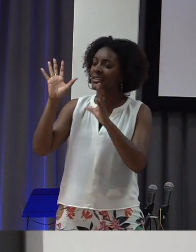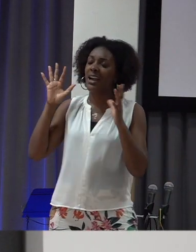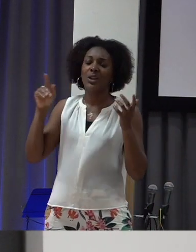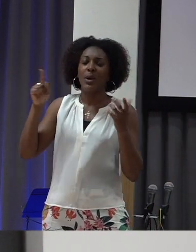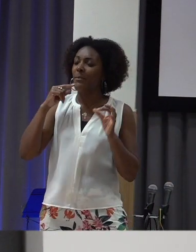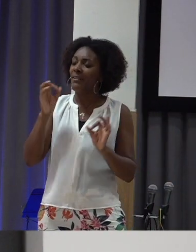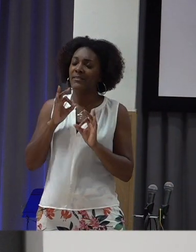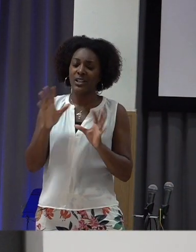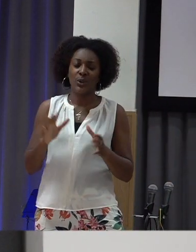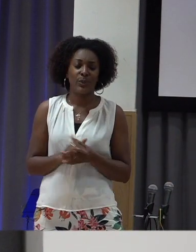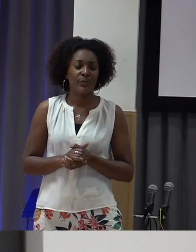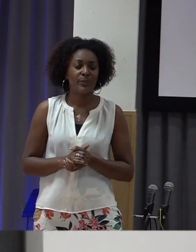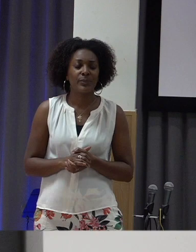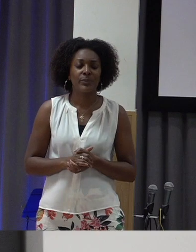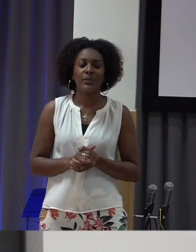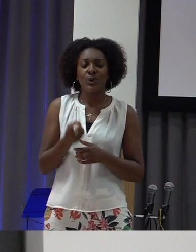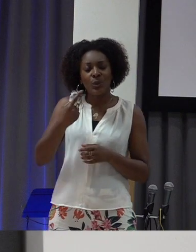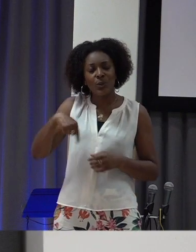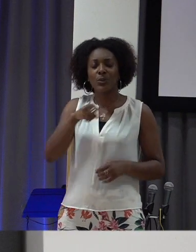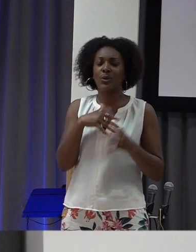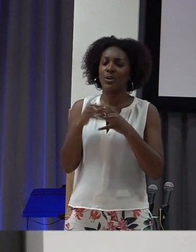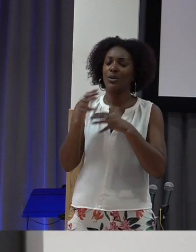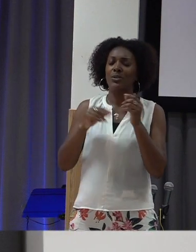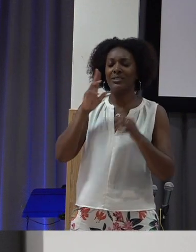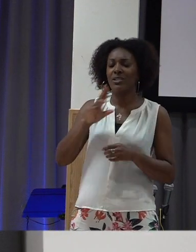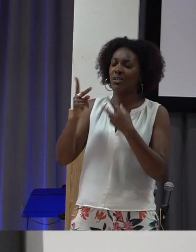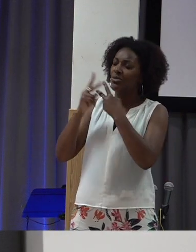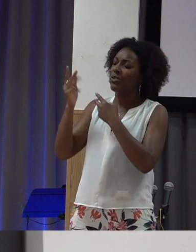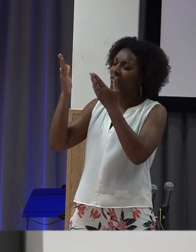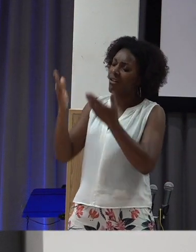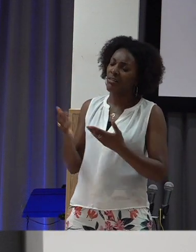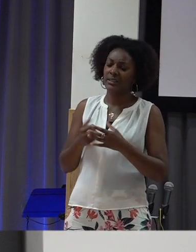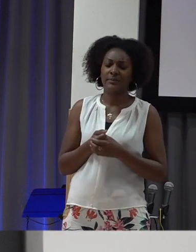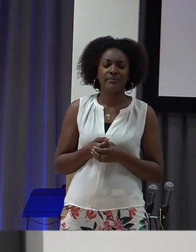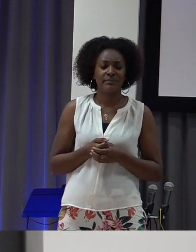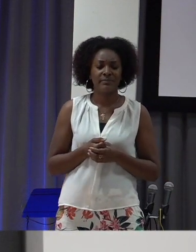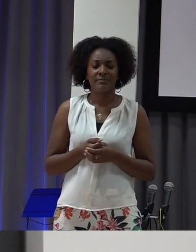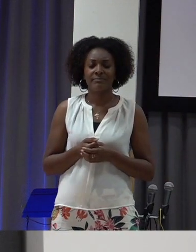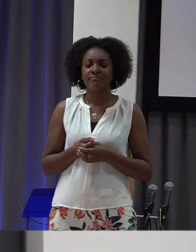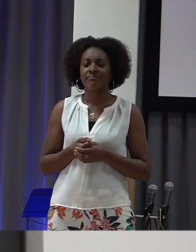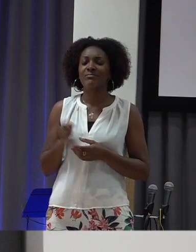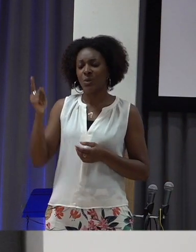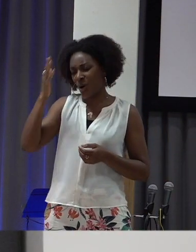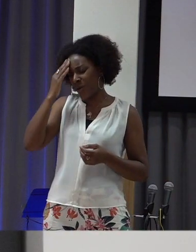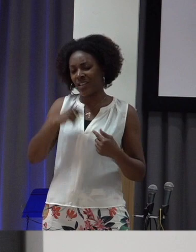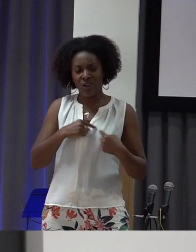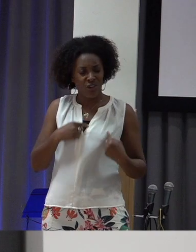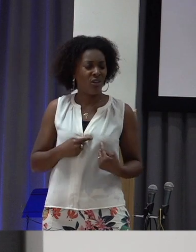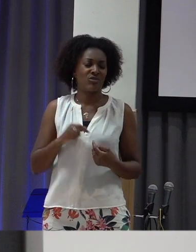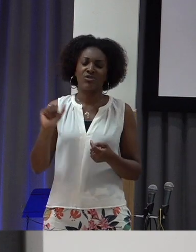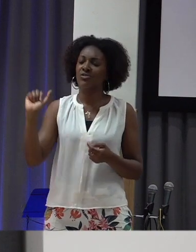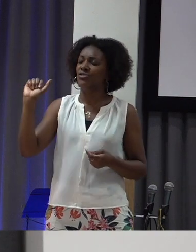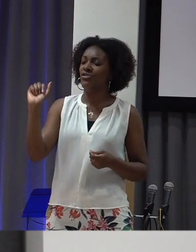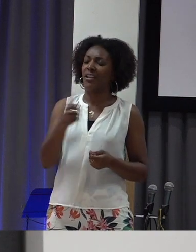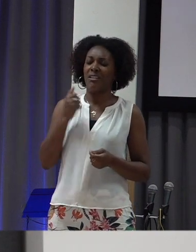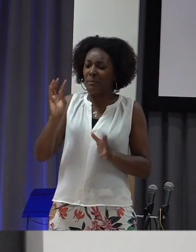merveille. Nous sommes heureux, Seigneur, d'être devant ta face en cette matinée, parce que toi qui sondes les cœurs et les reins, tu sais de quoi